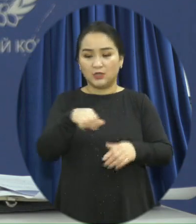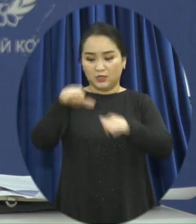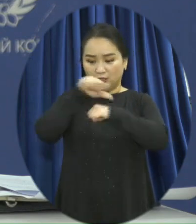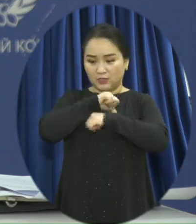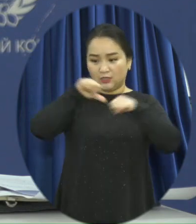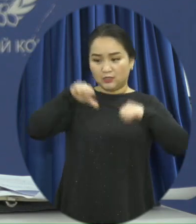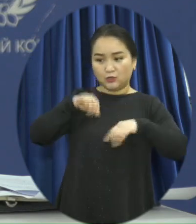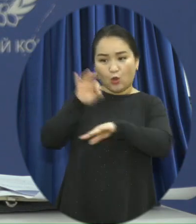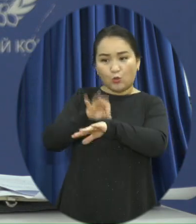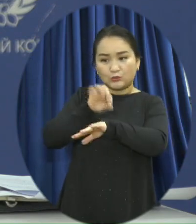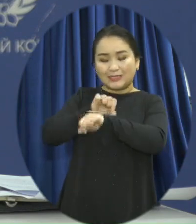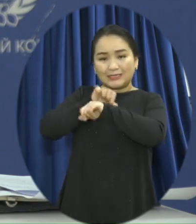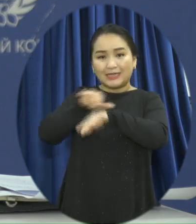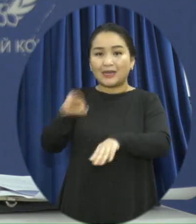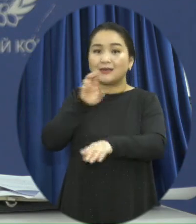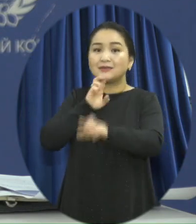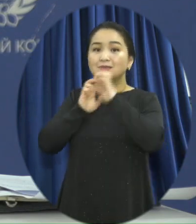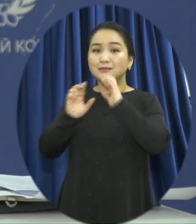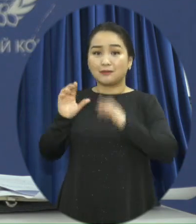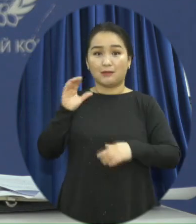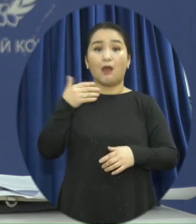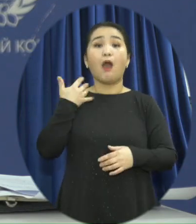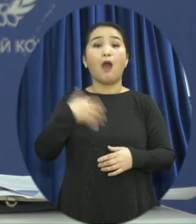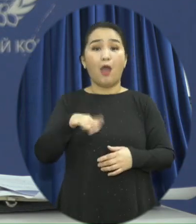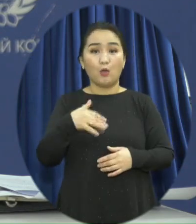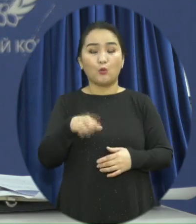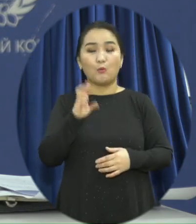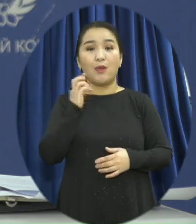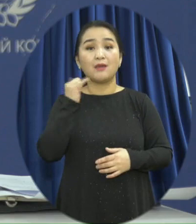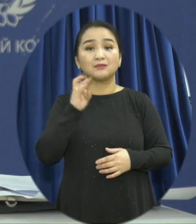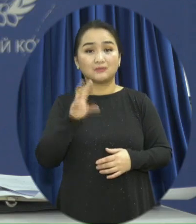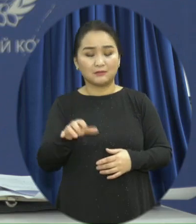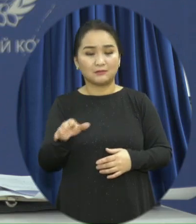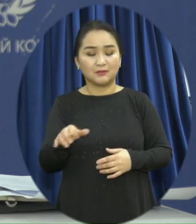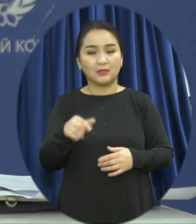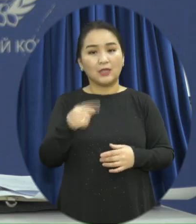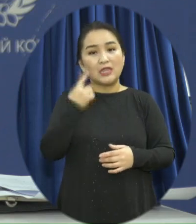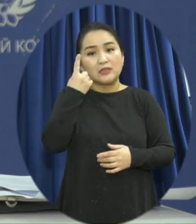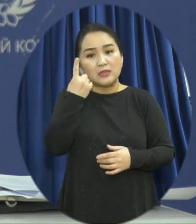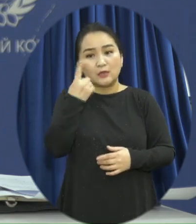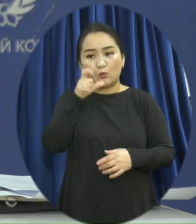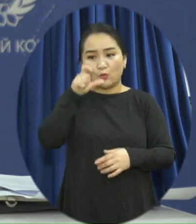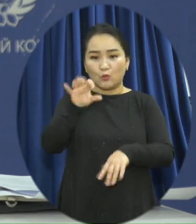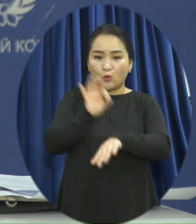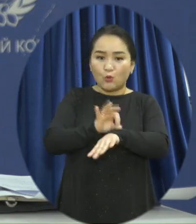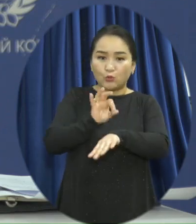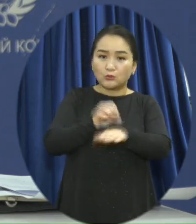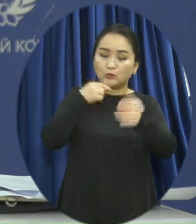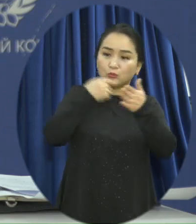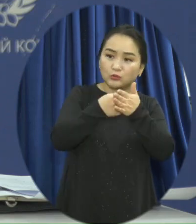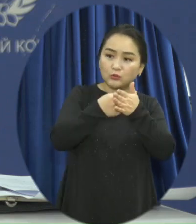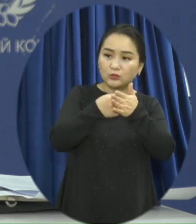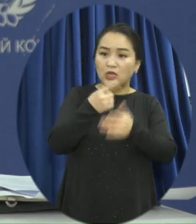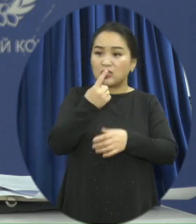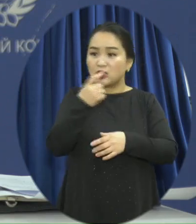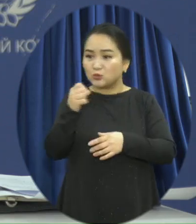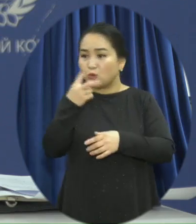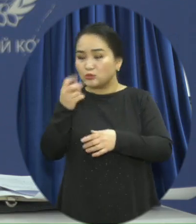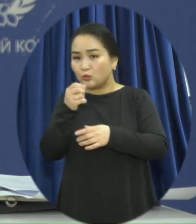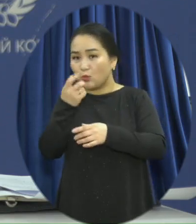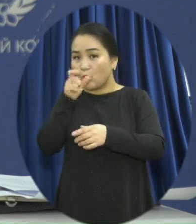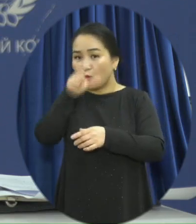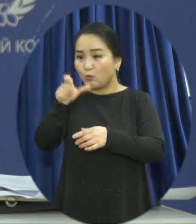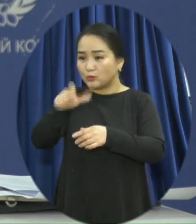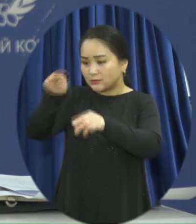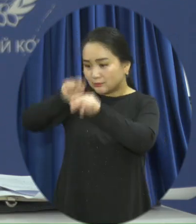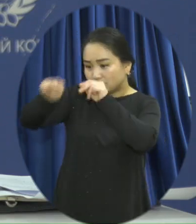нь бол гайгүй байсан. А ганц хоёр тохиолдол бүртгэгдэхэд ард нь хэдэн зуун ч хүн өвдөж болдог. Тэрнийг олж авсан нь бидний бас